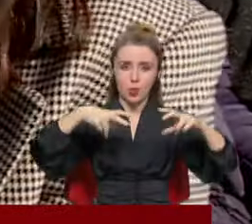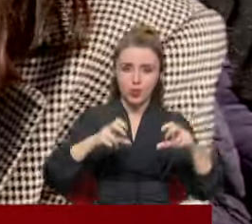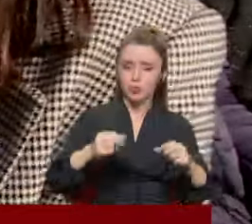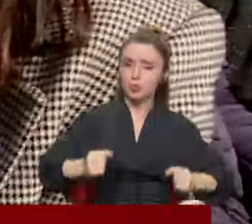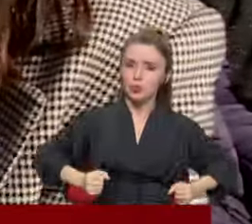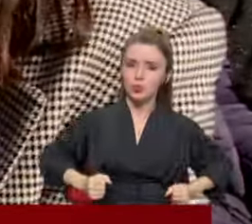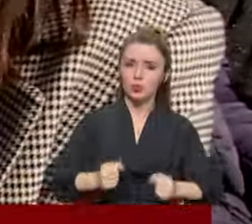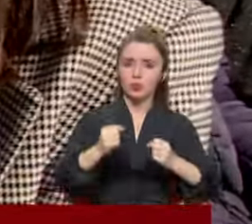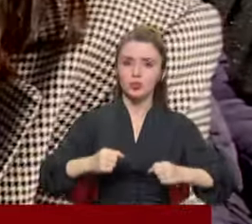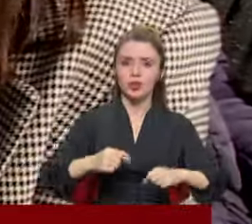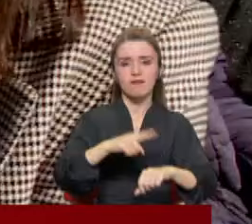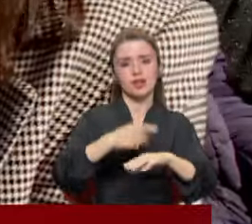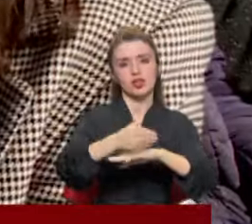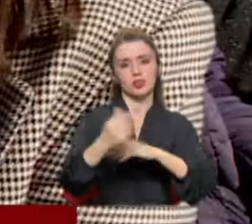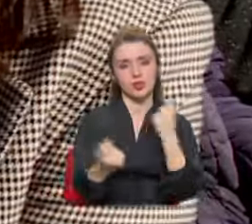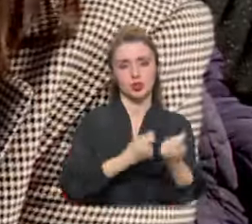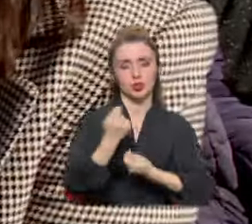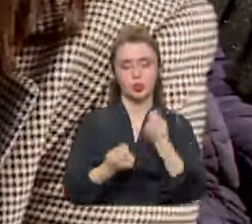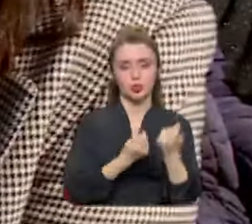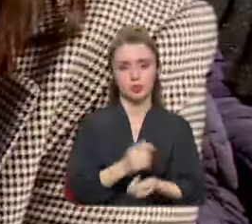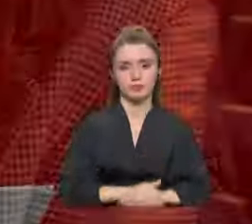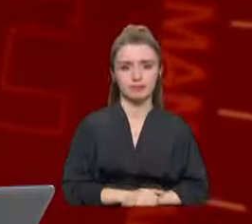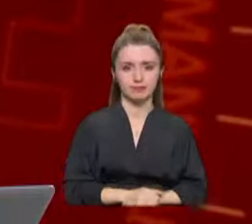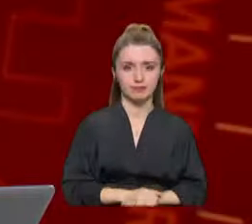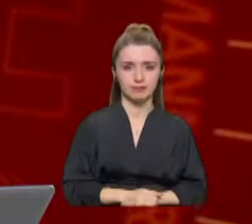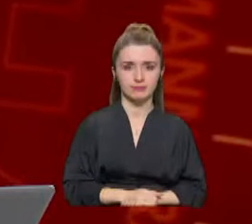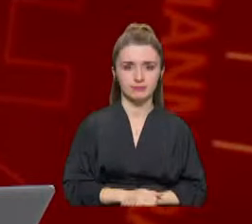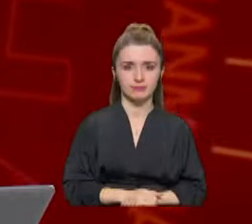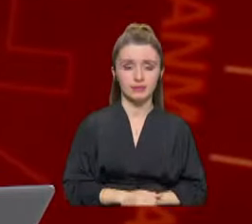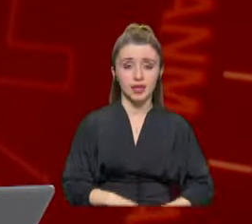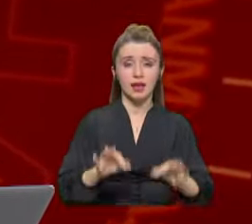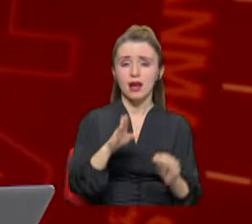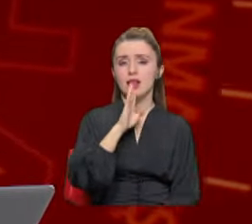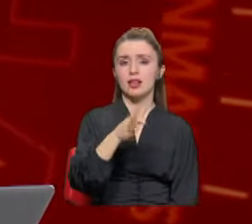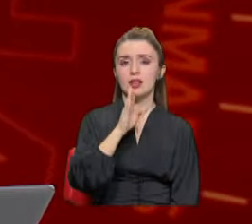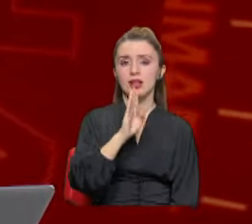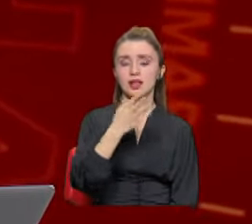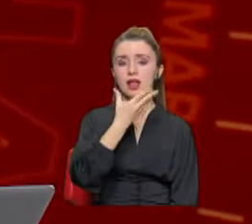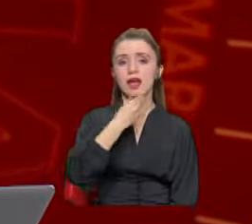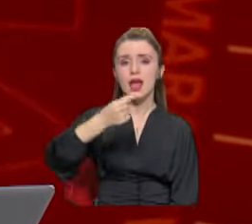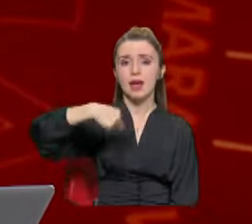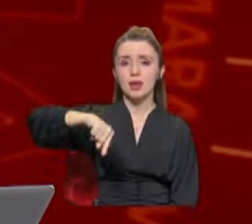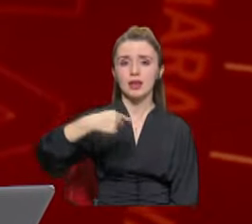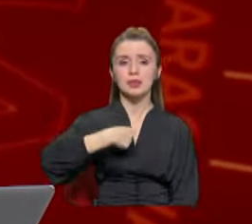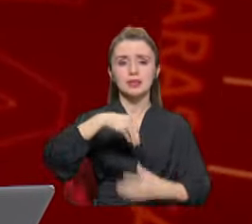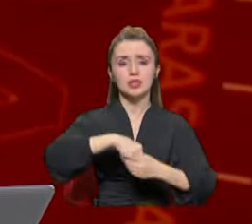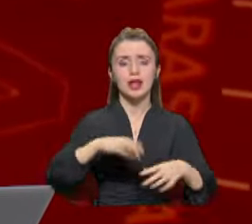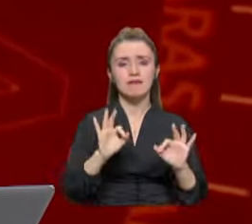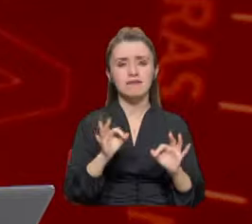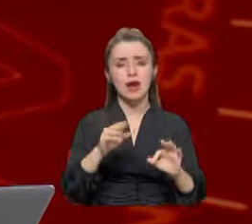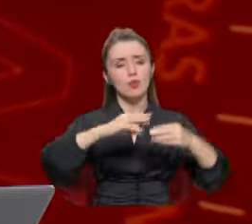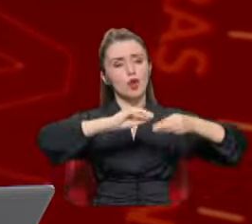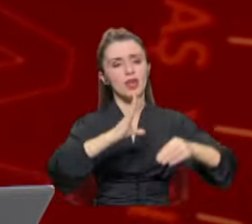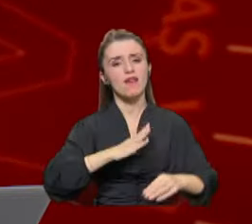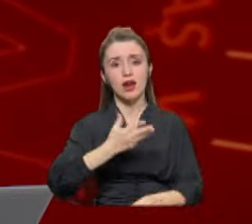parklara, oralarda vakit geçirmeye çalışıyoruz. Hep diyorum ya, emekliler kanayan yaramız. Bir de emekliler